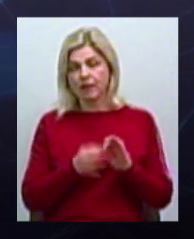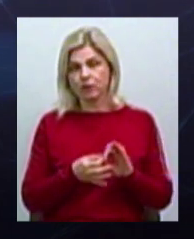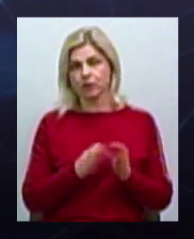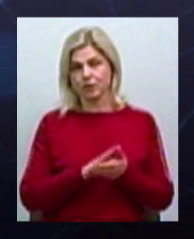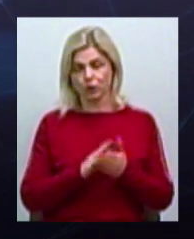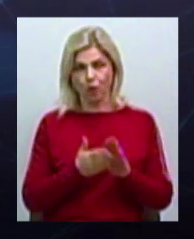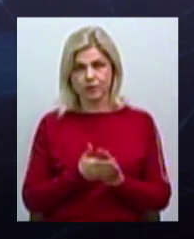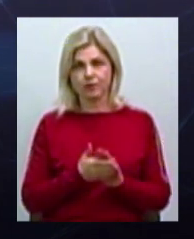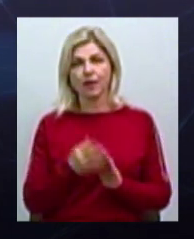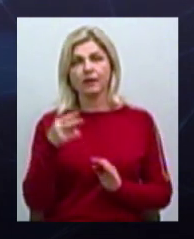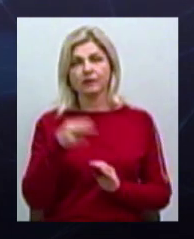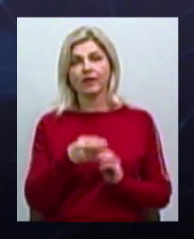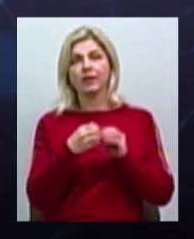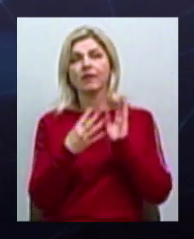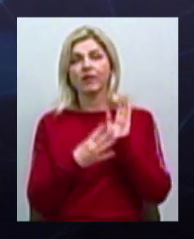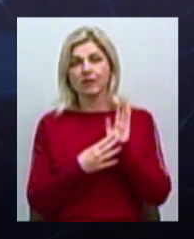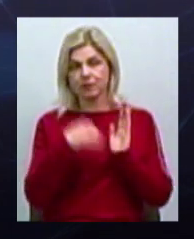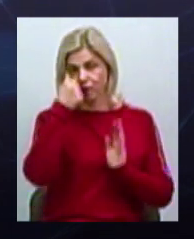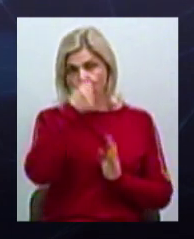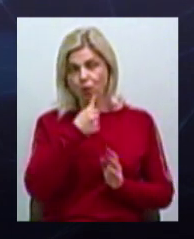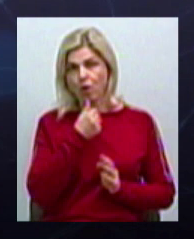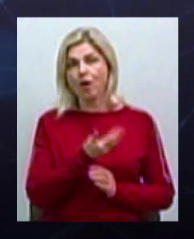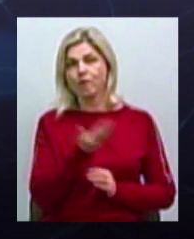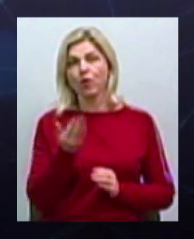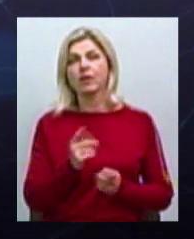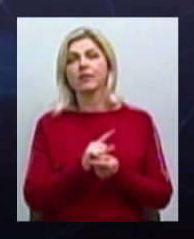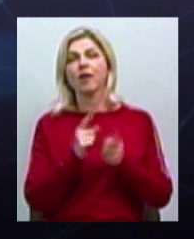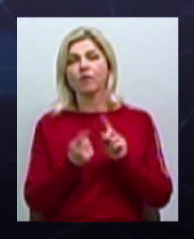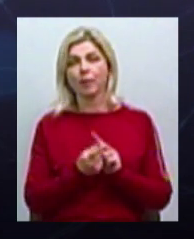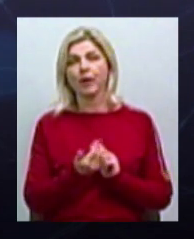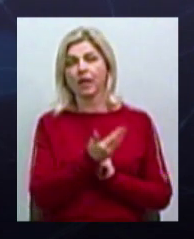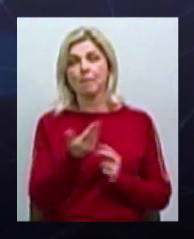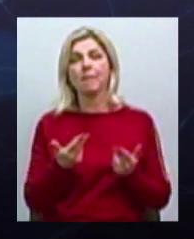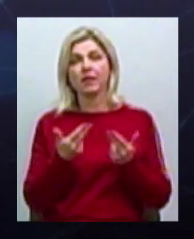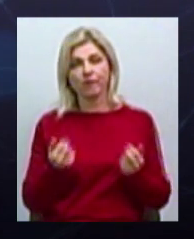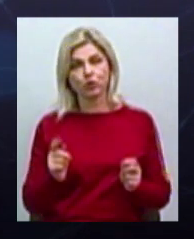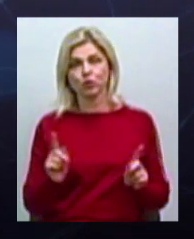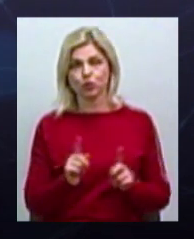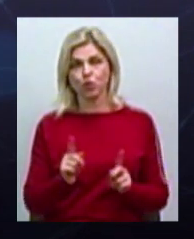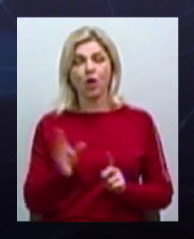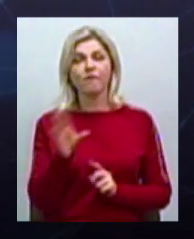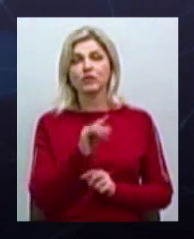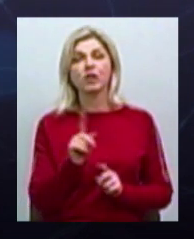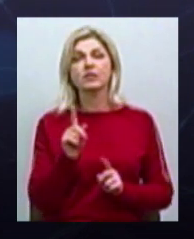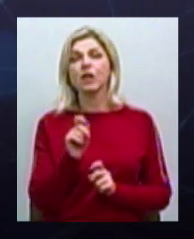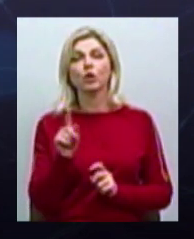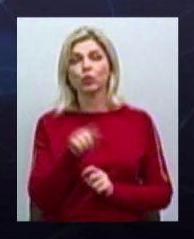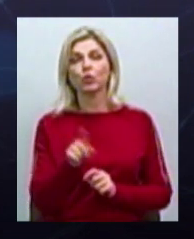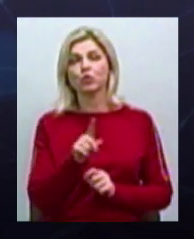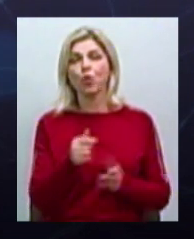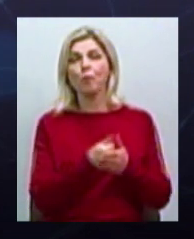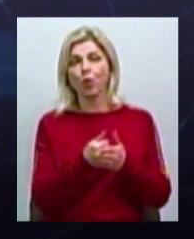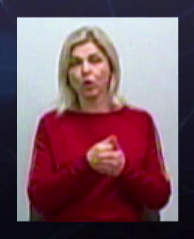ситуації 2019 року, вони якраз навпаки, мабуть, їм підтверджують, що все те, за що боролися інші